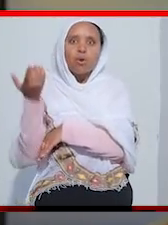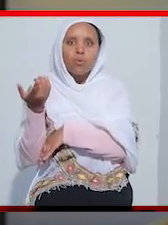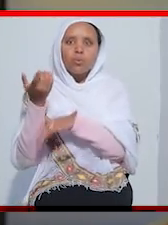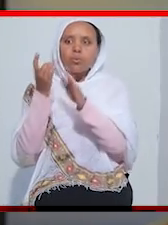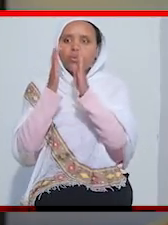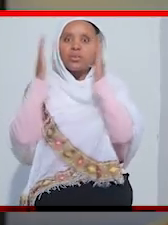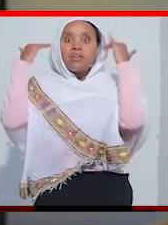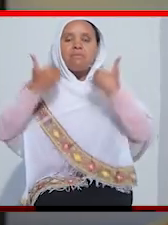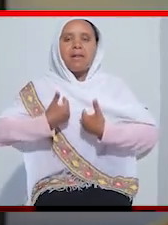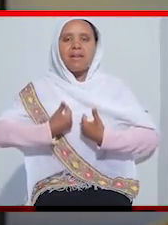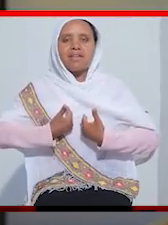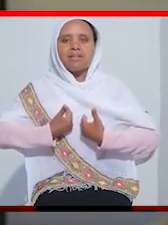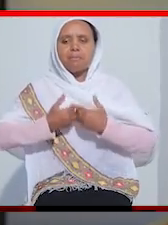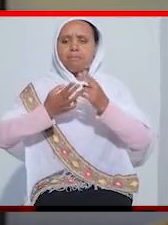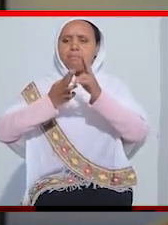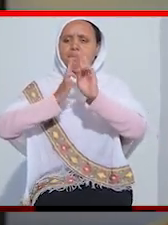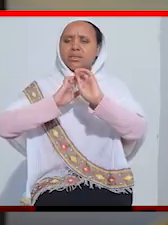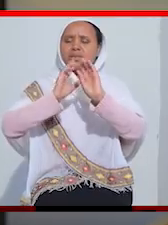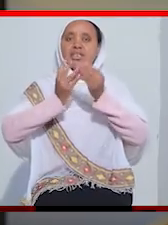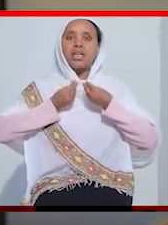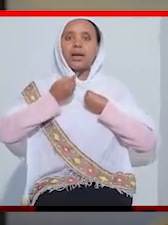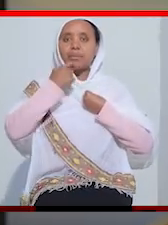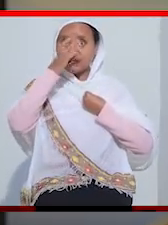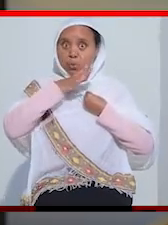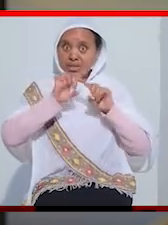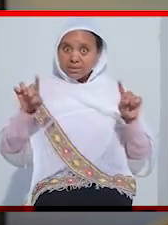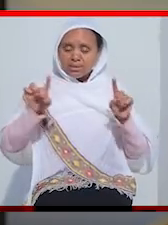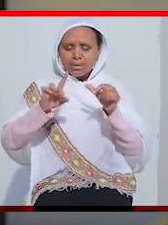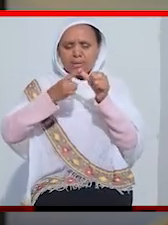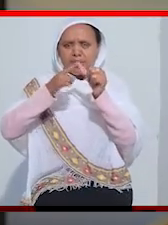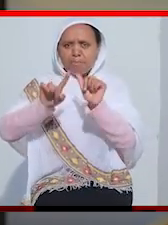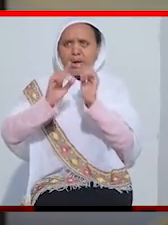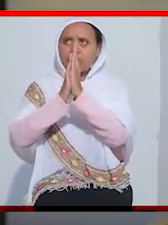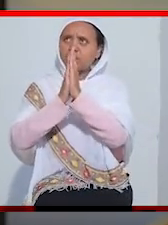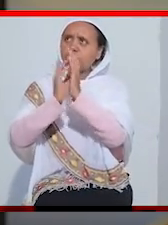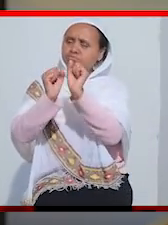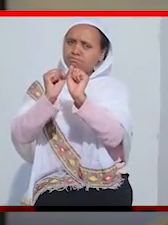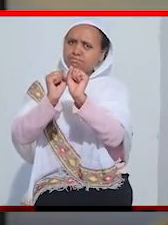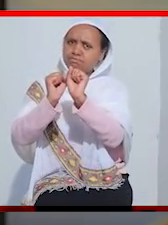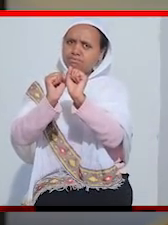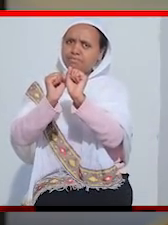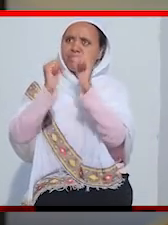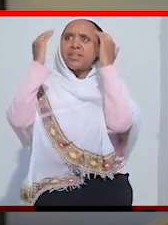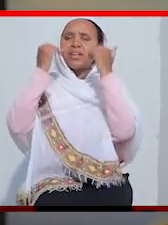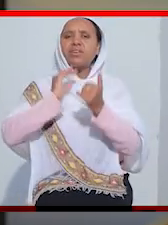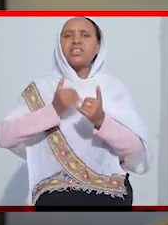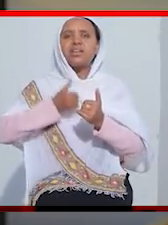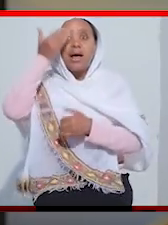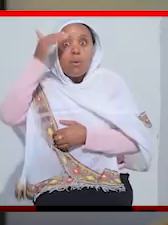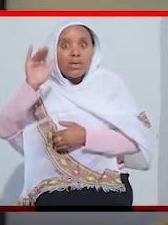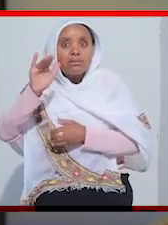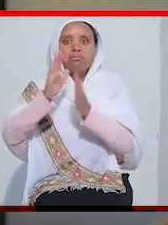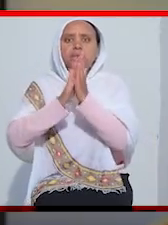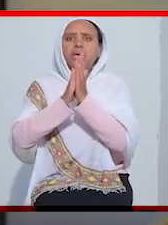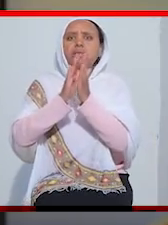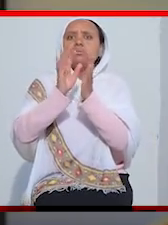አይሰማኝም ነው የሚለው። ተስፋ አለኝ መልስ ይሰጠኛል የሚል ሰው ግን የመጀመሪያው በጸሎት ይበረታልና